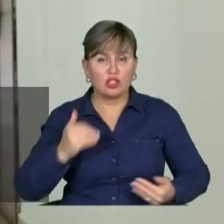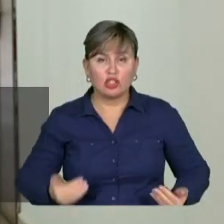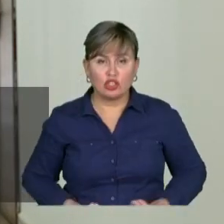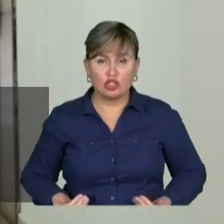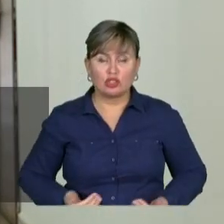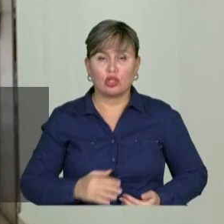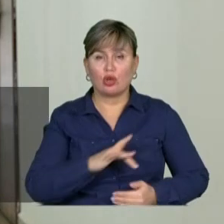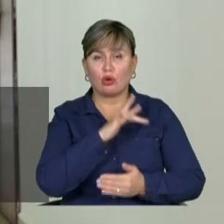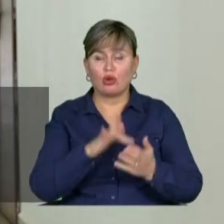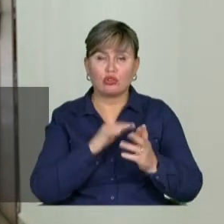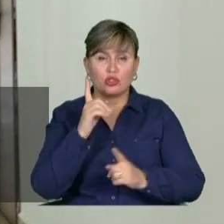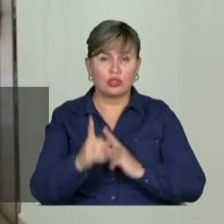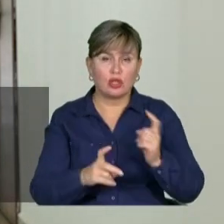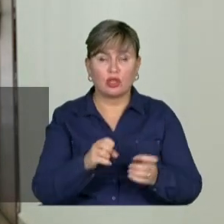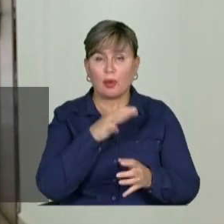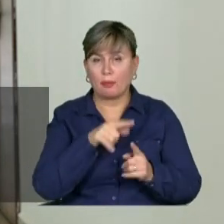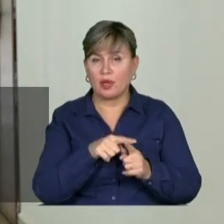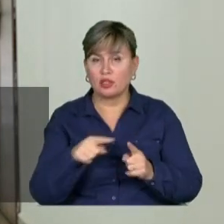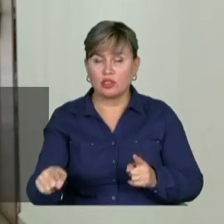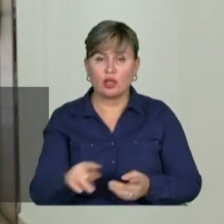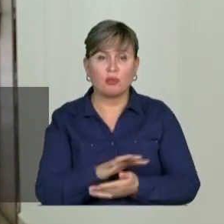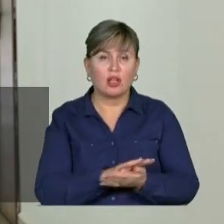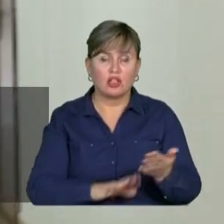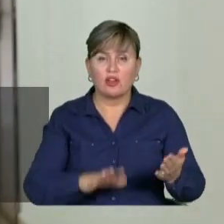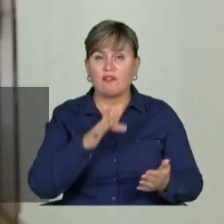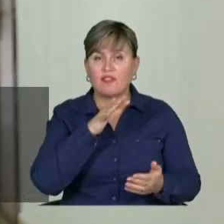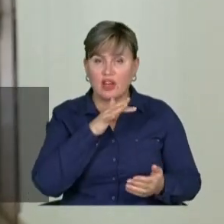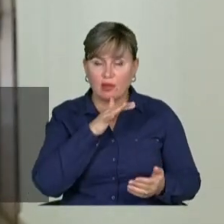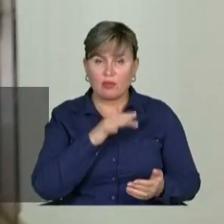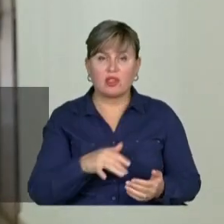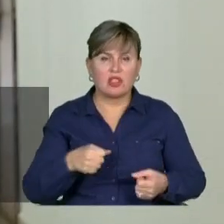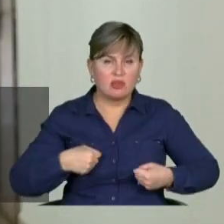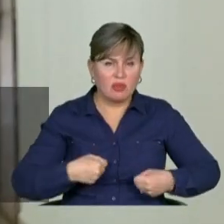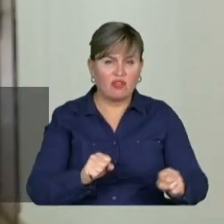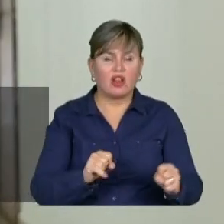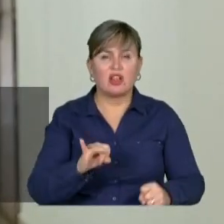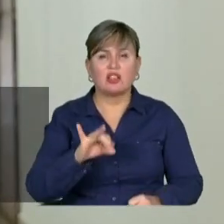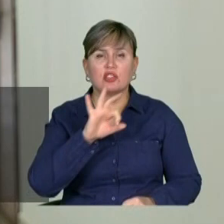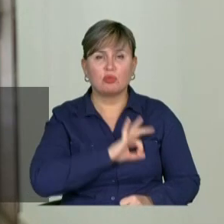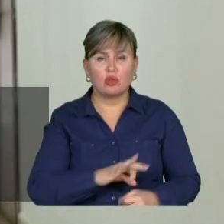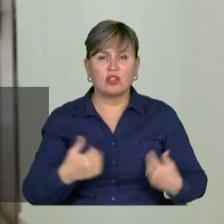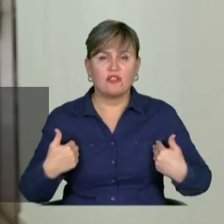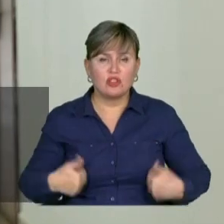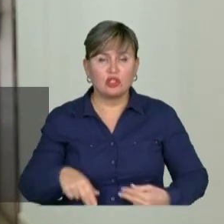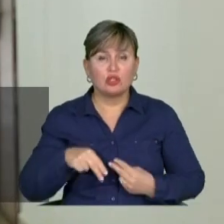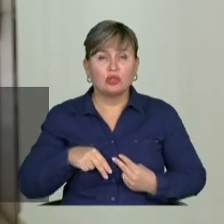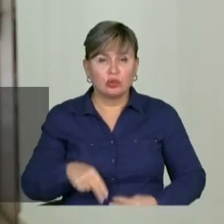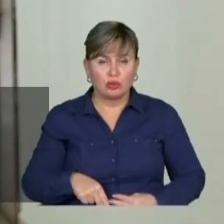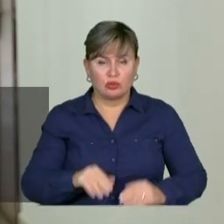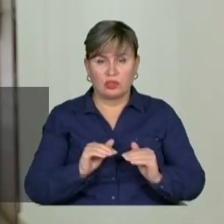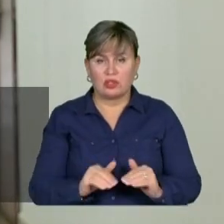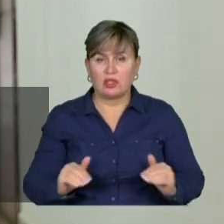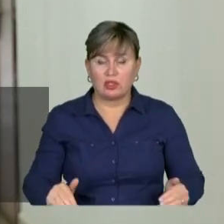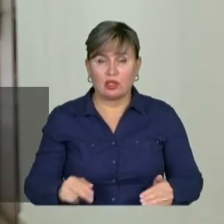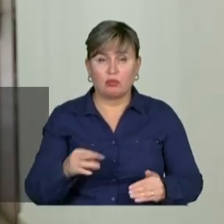города Жезгазган на протяжении продолжительного времени избивала и использовала физический труд патронатных детей.